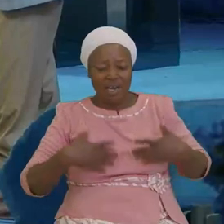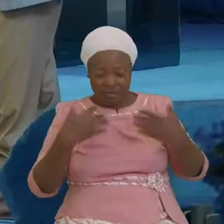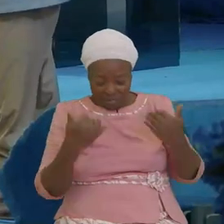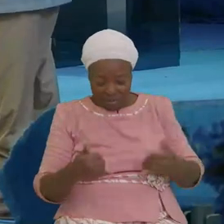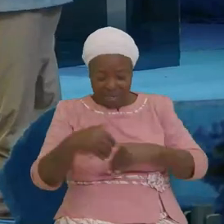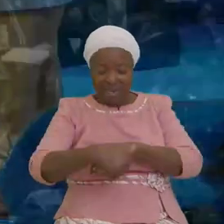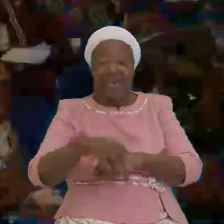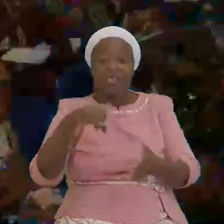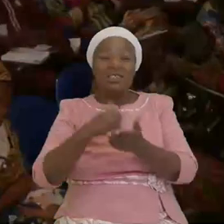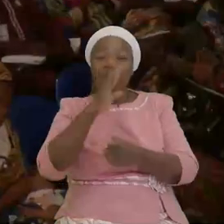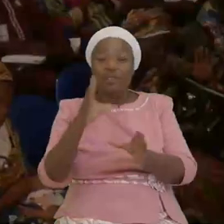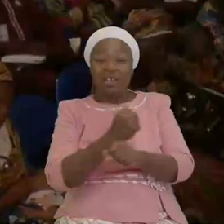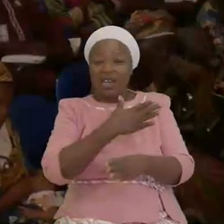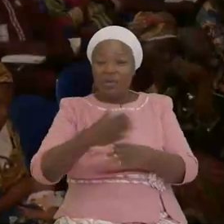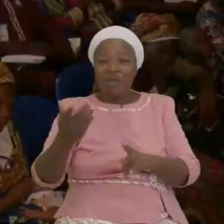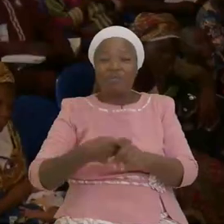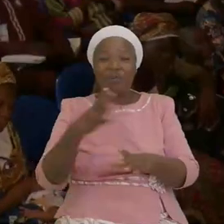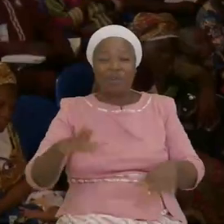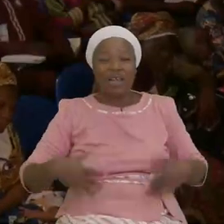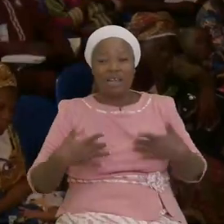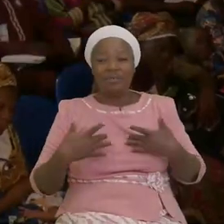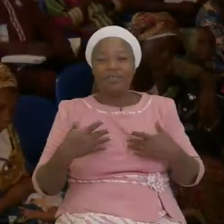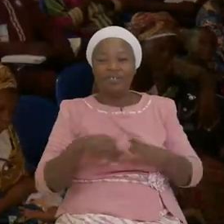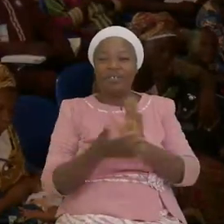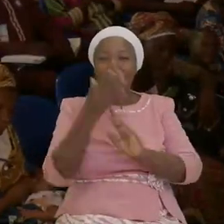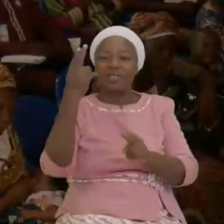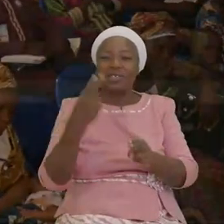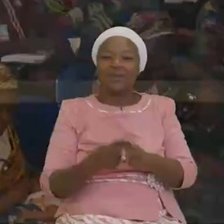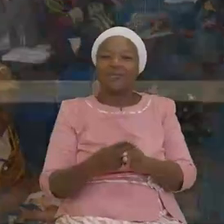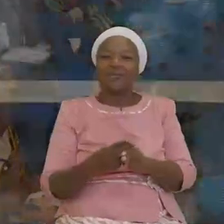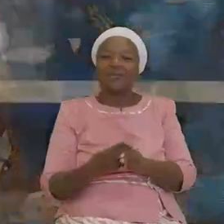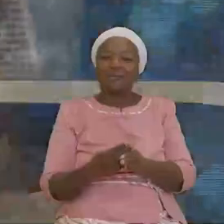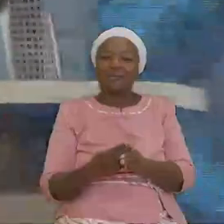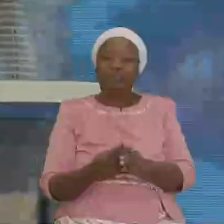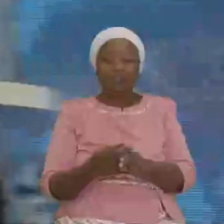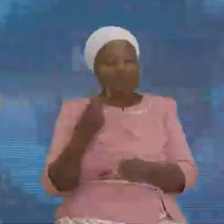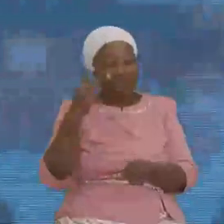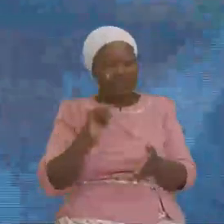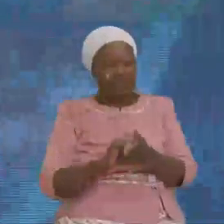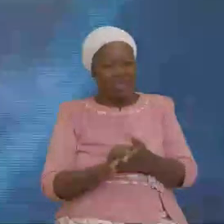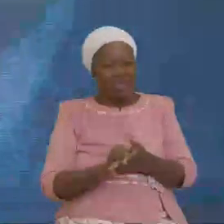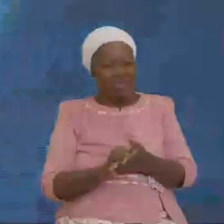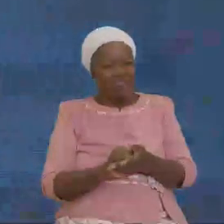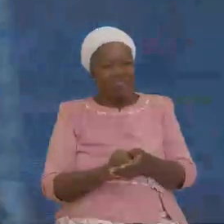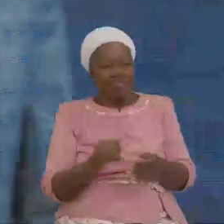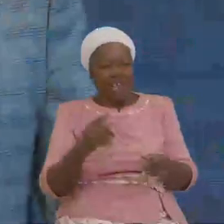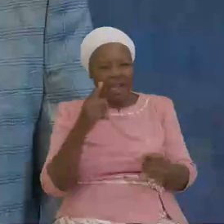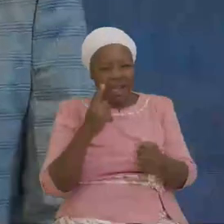Tout ce qui ne doit pas se trouver dans votre vie, ce soir, elle sera ôtée de votre